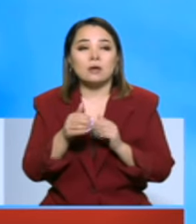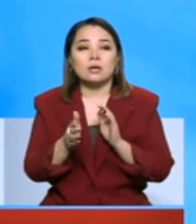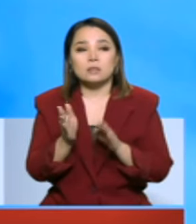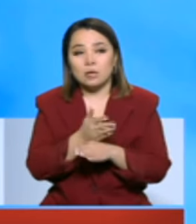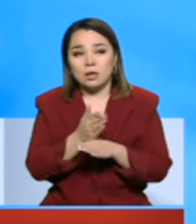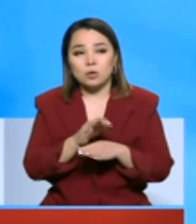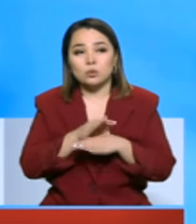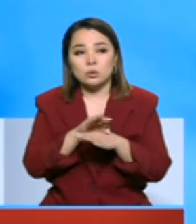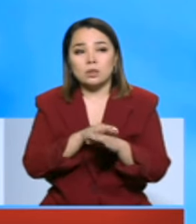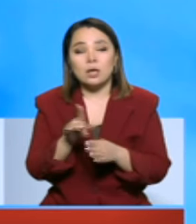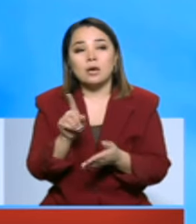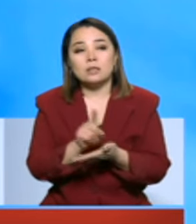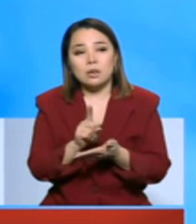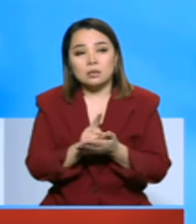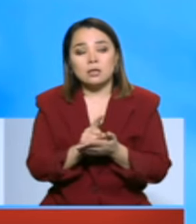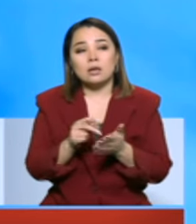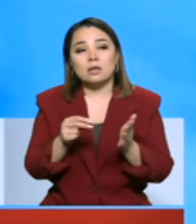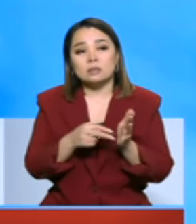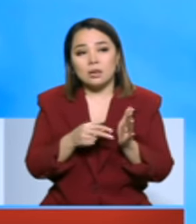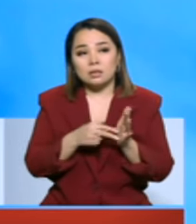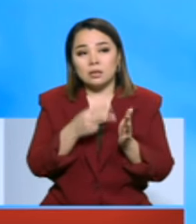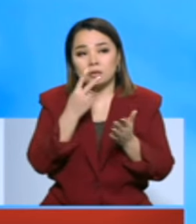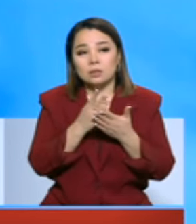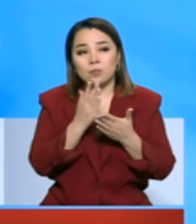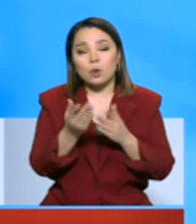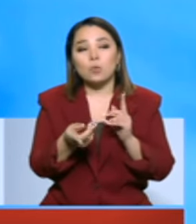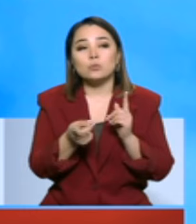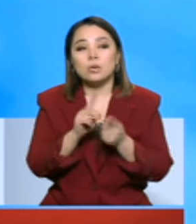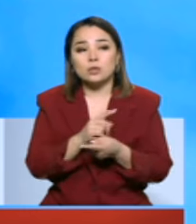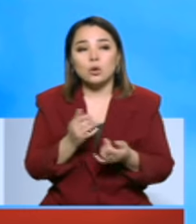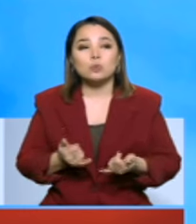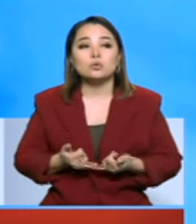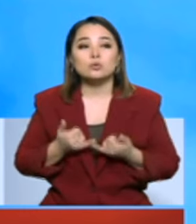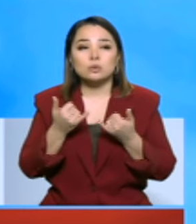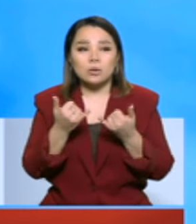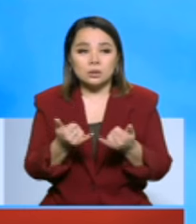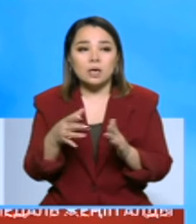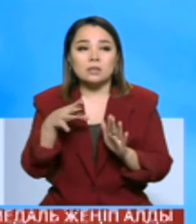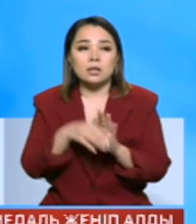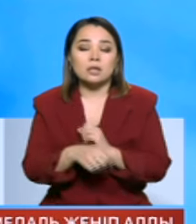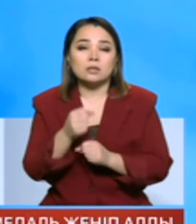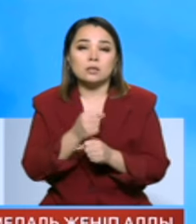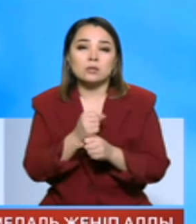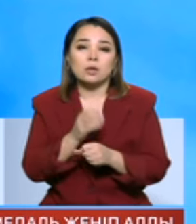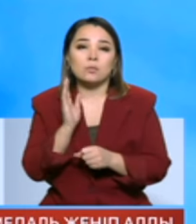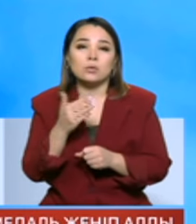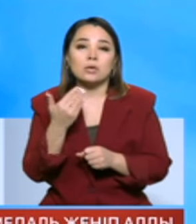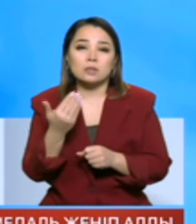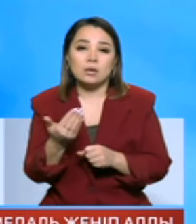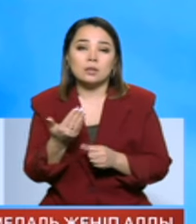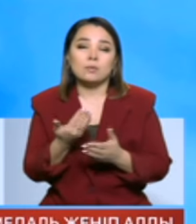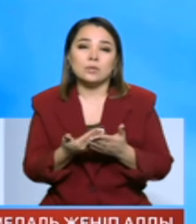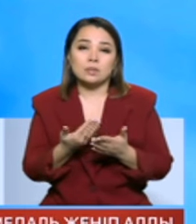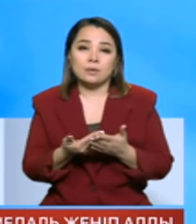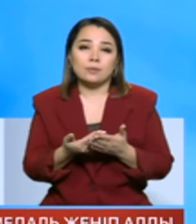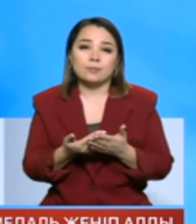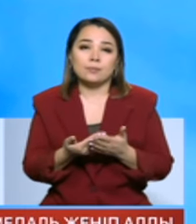өткізіп, салық ставкаларын өзгертуге ұсыныстарын енгізіп отырады.